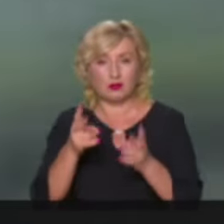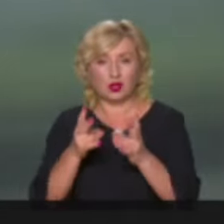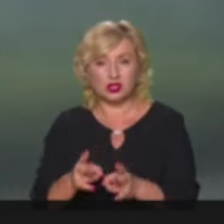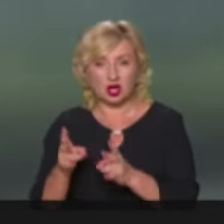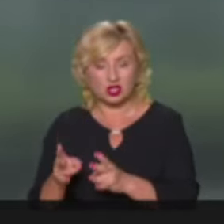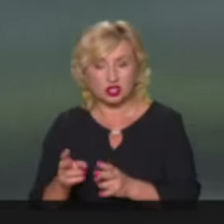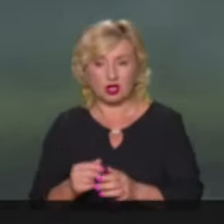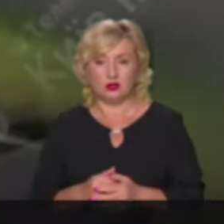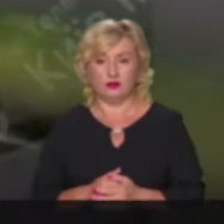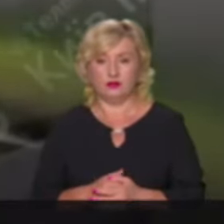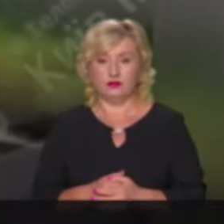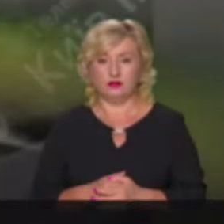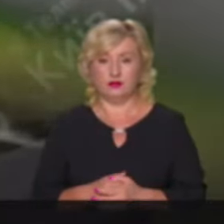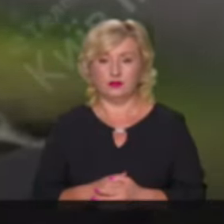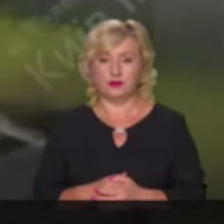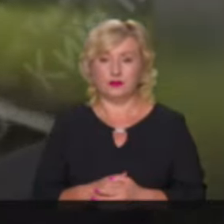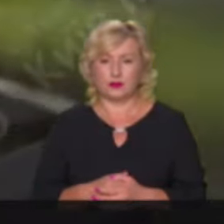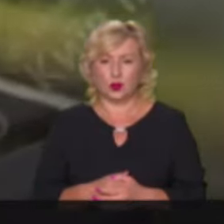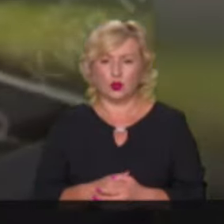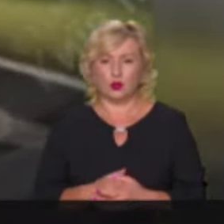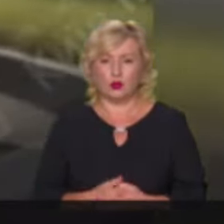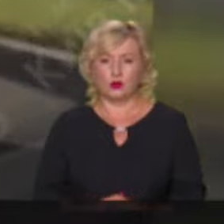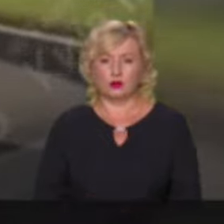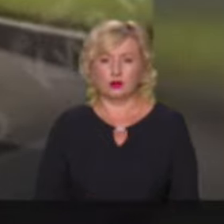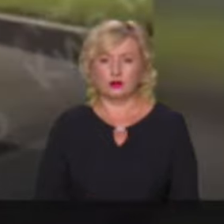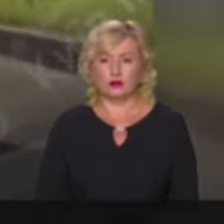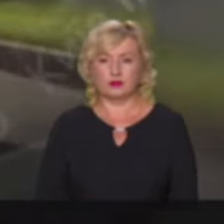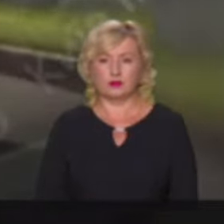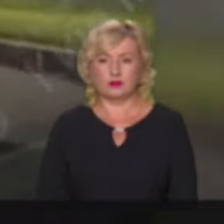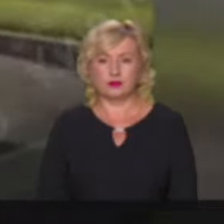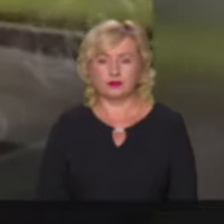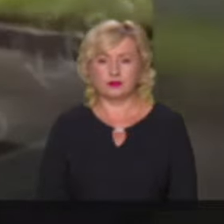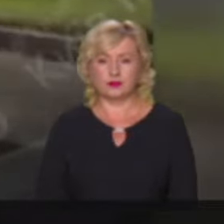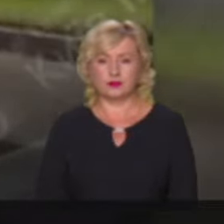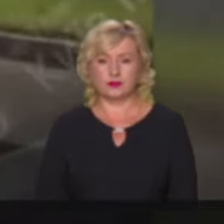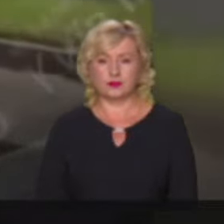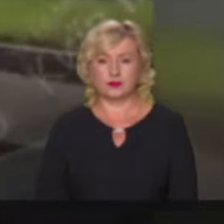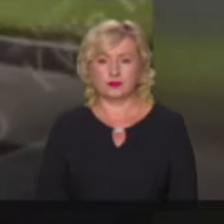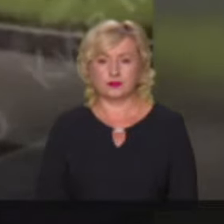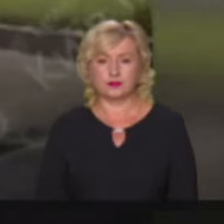Запись аварійного відео.